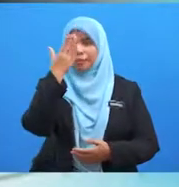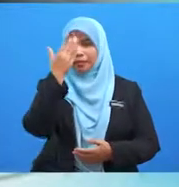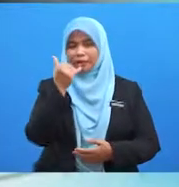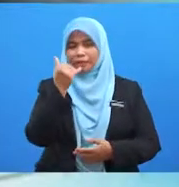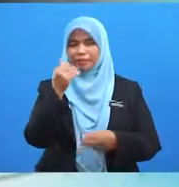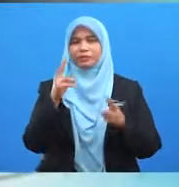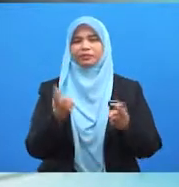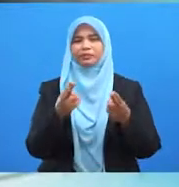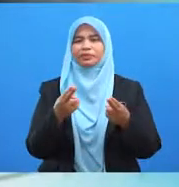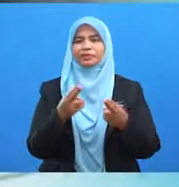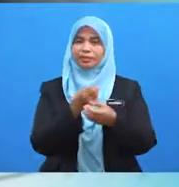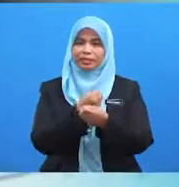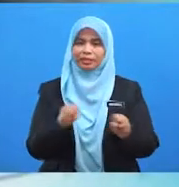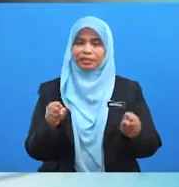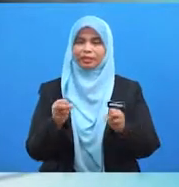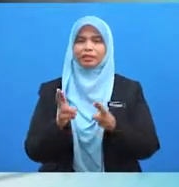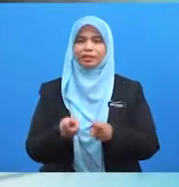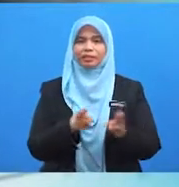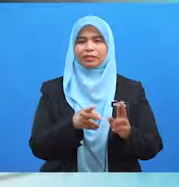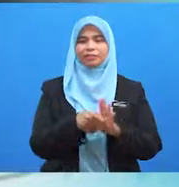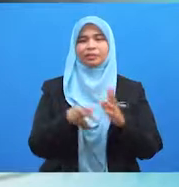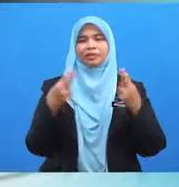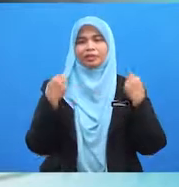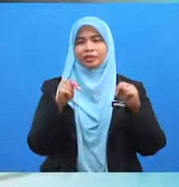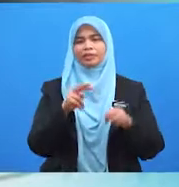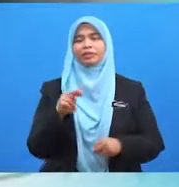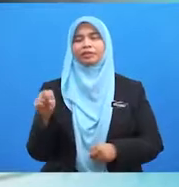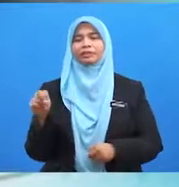Mengapakah usahawan menyediakan rancangan perniagaan?